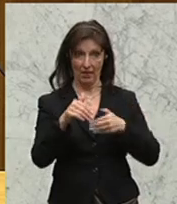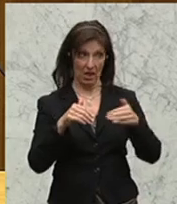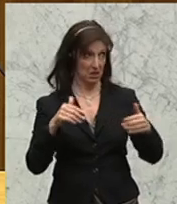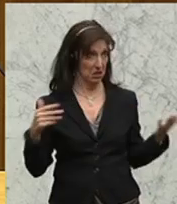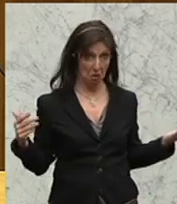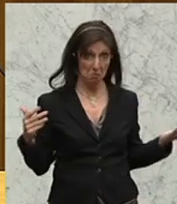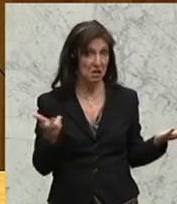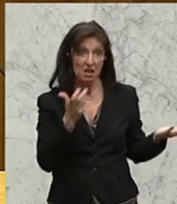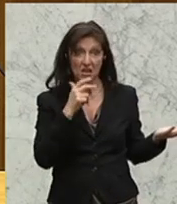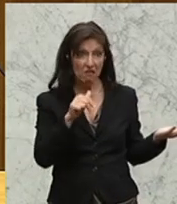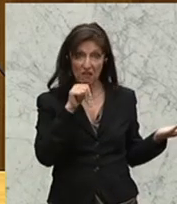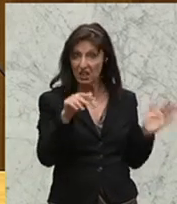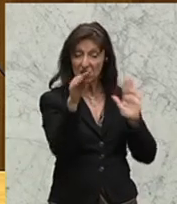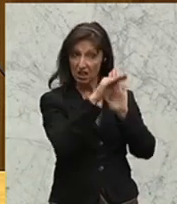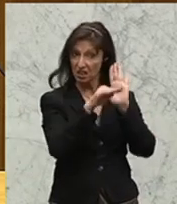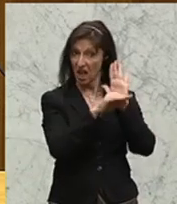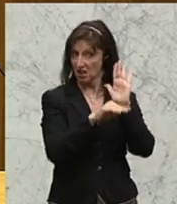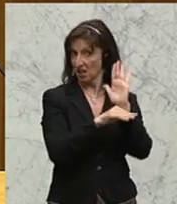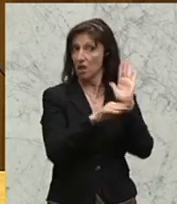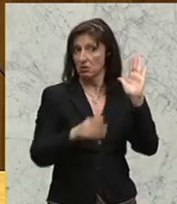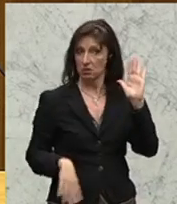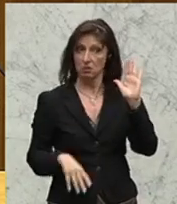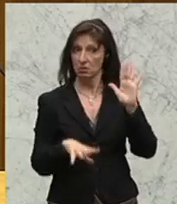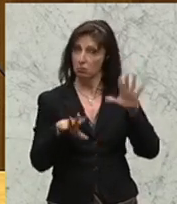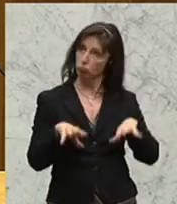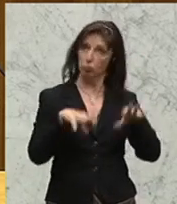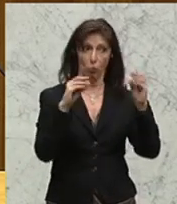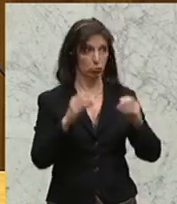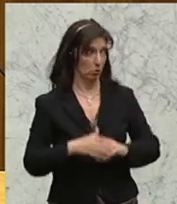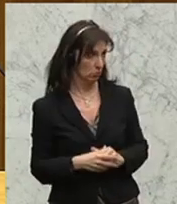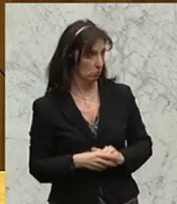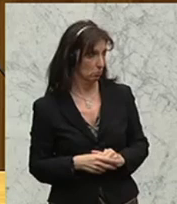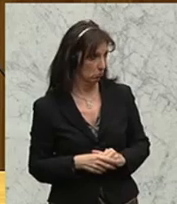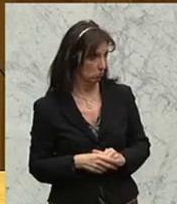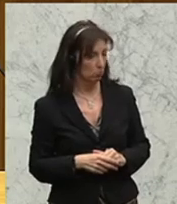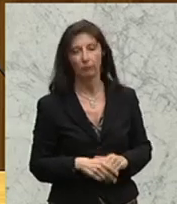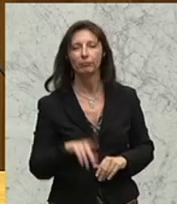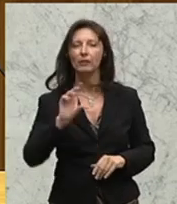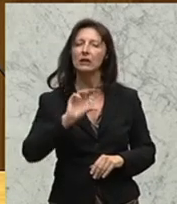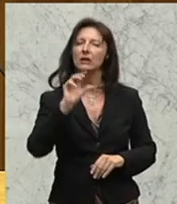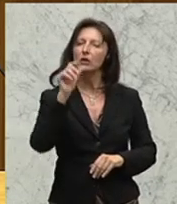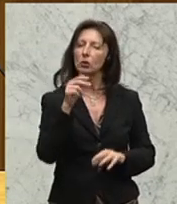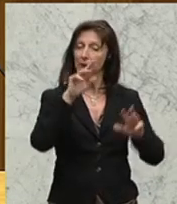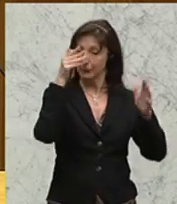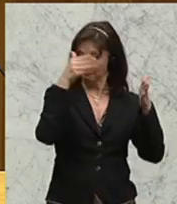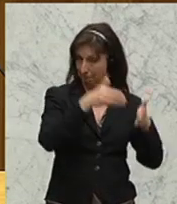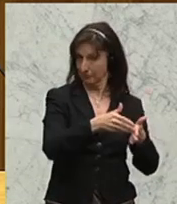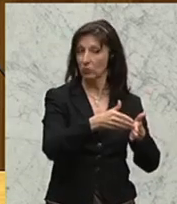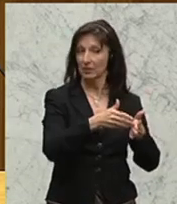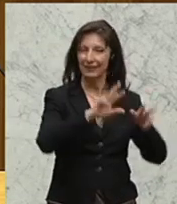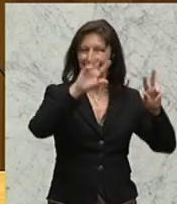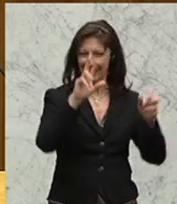gibt, gesetzliche Maßnahmen zu diesen Themenbereichen zu setzen. Ich werde zuerst auf Mikroplastik zu sprechen